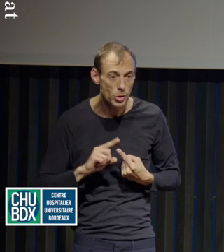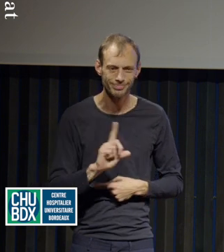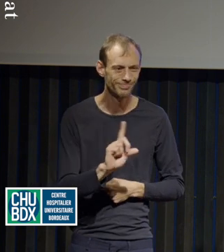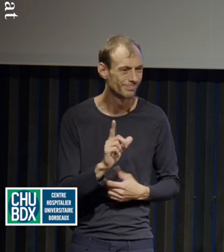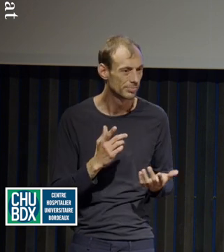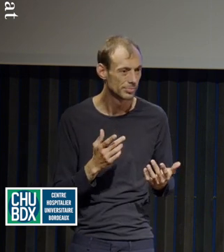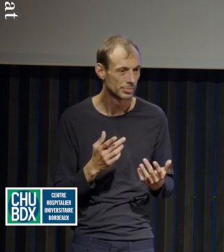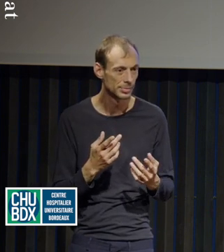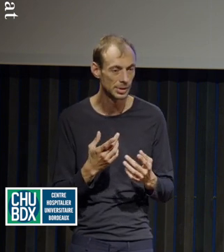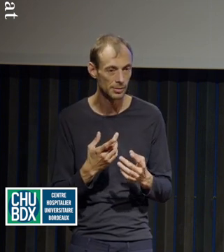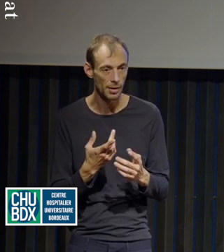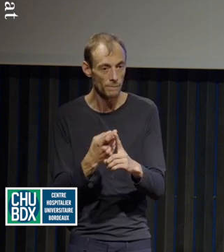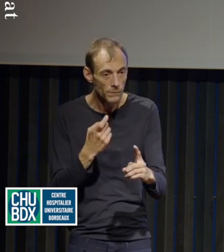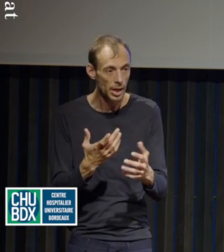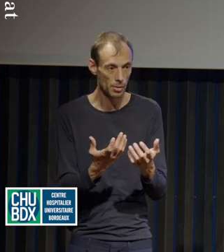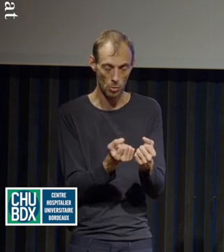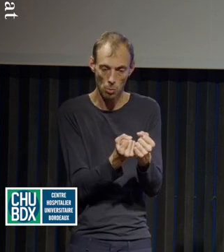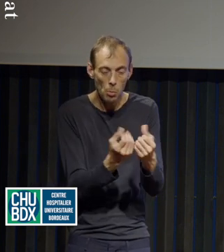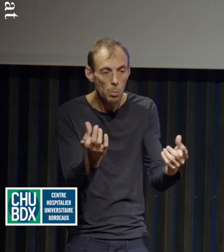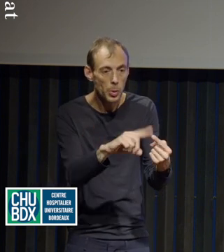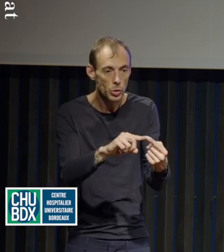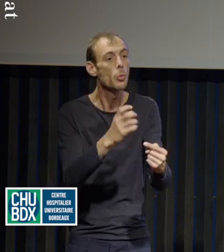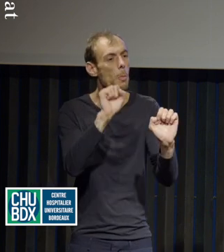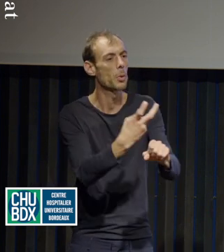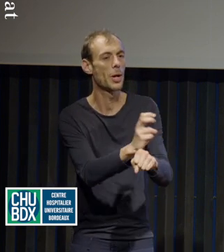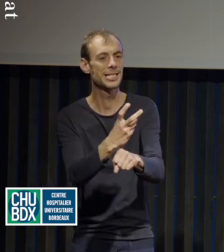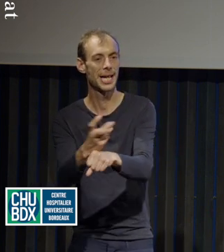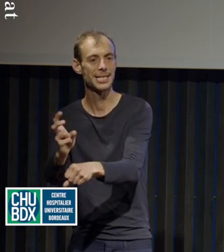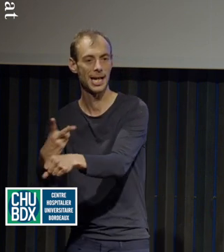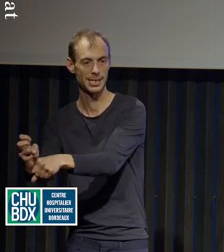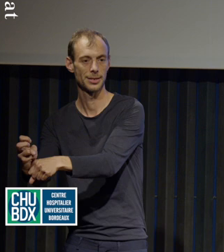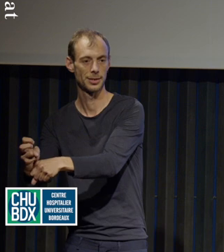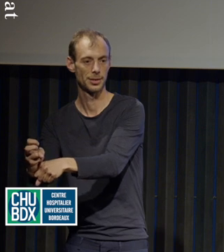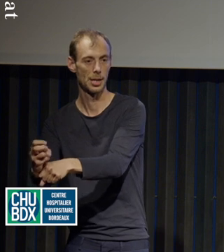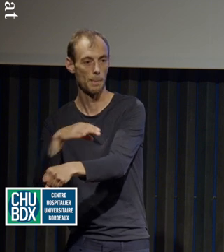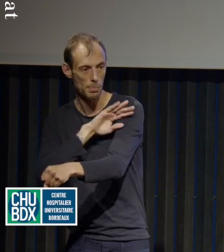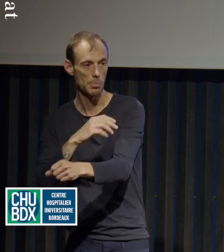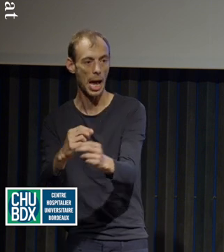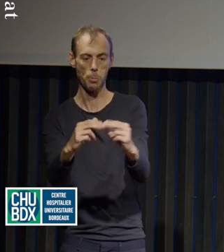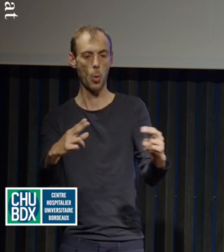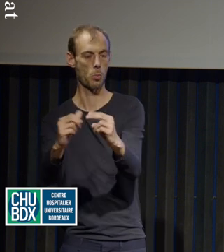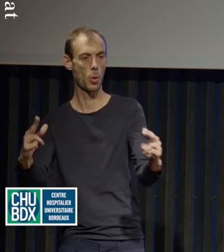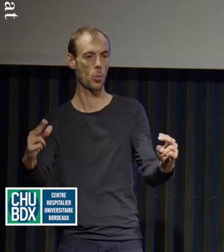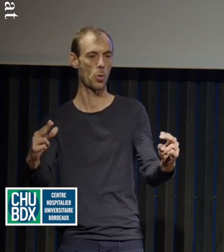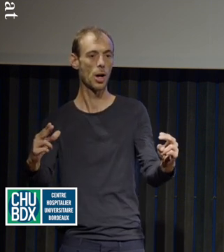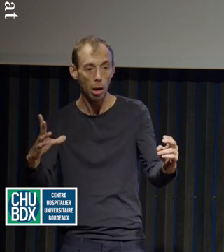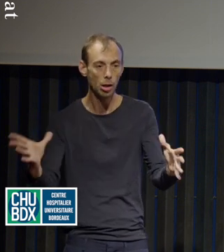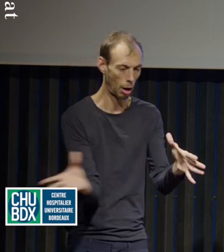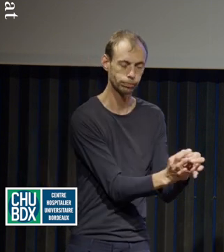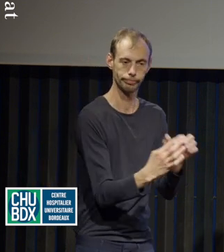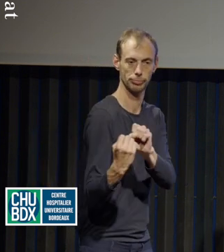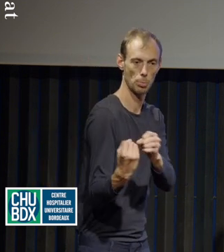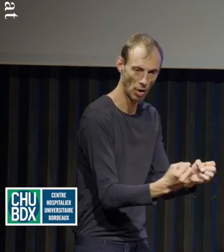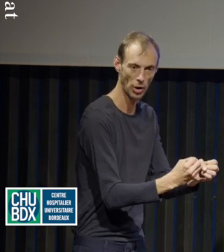de plusieurs facteurs de risque ou facteurs de vulnérabilité. Et ça, c'est une notion qui est extrêmement importante.